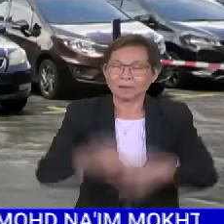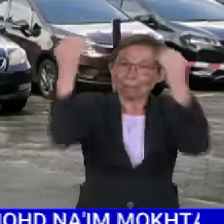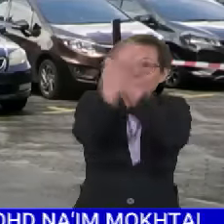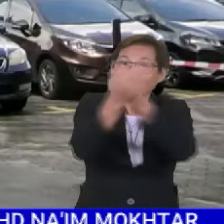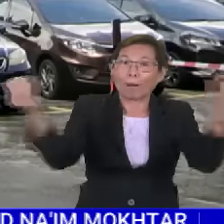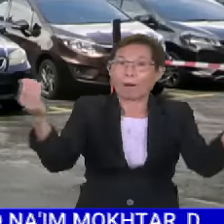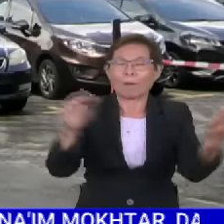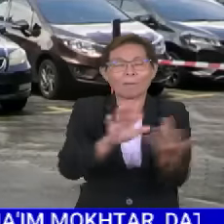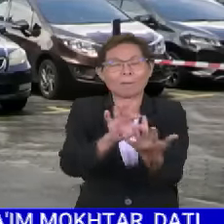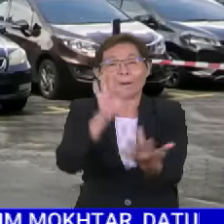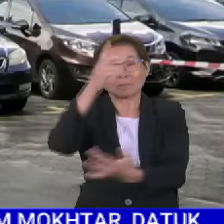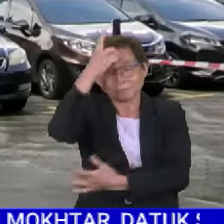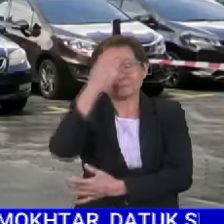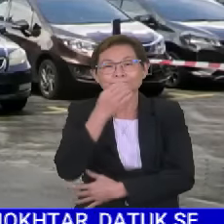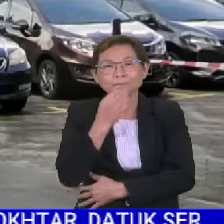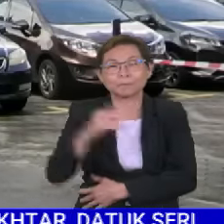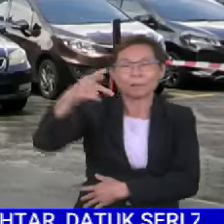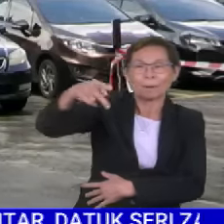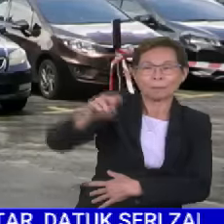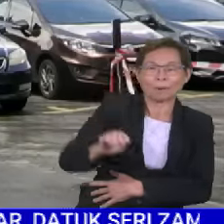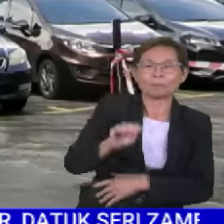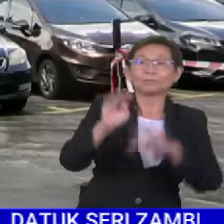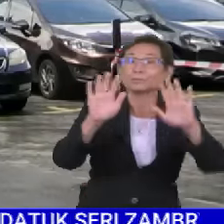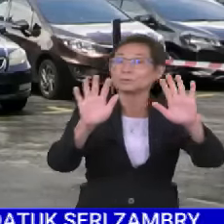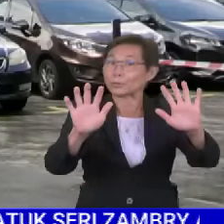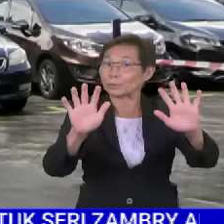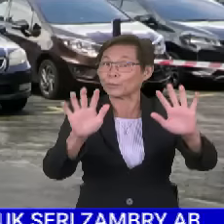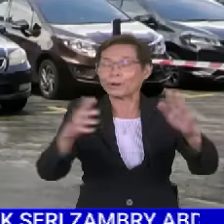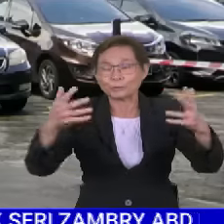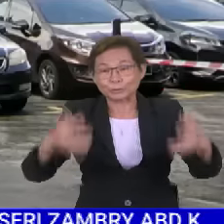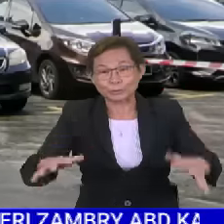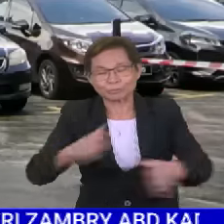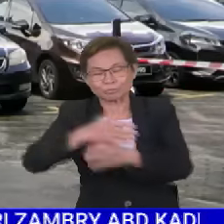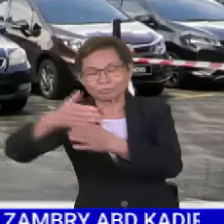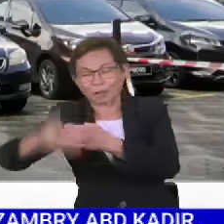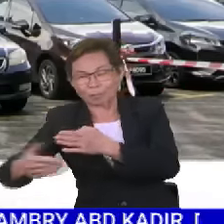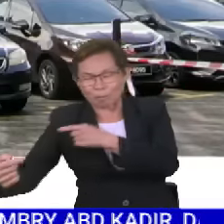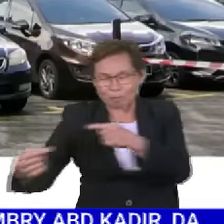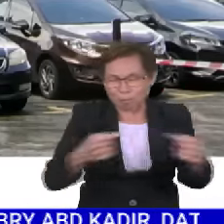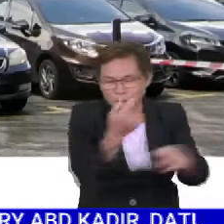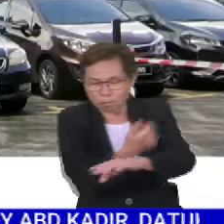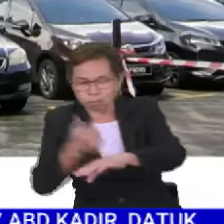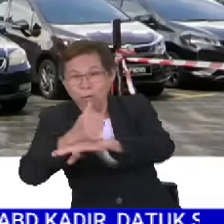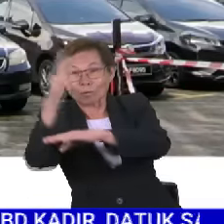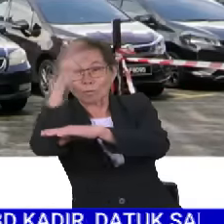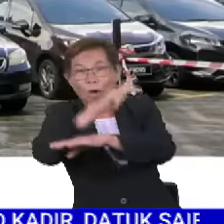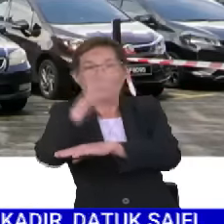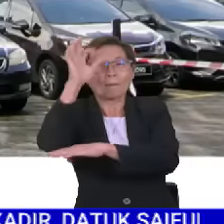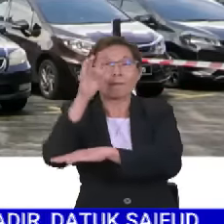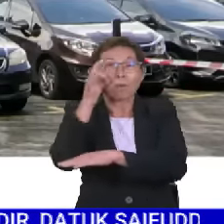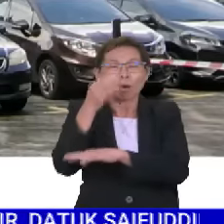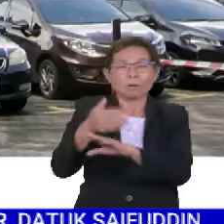Pengumuman pelantikan Datuk Seri Anwar Ibrahim sebagai Perdana Menteri ke-10 telah menamatkan kembelut pembentukan Kerajaan